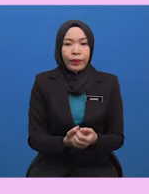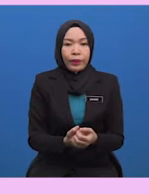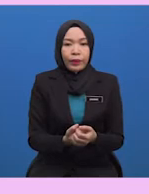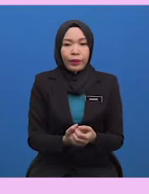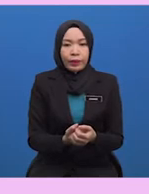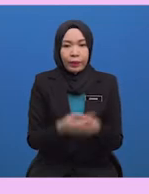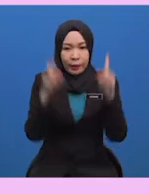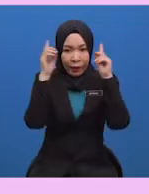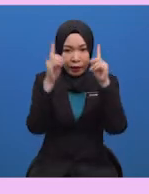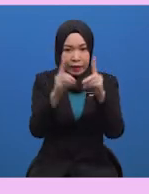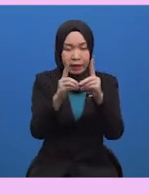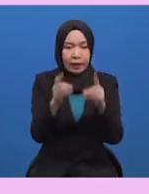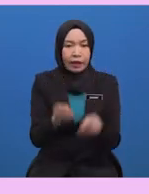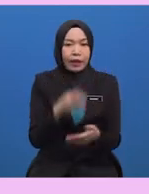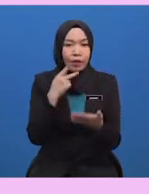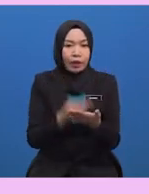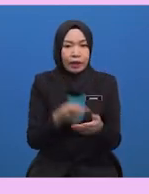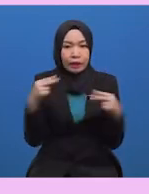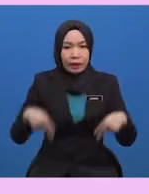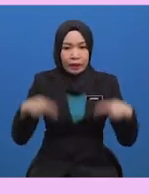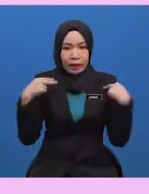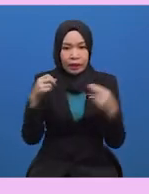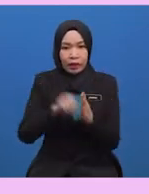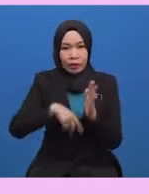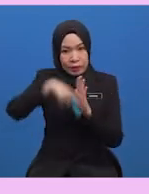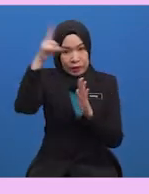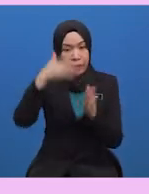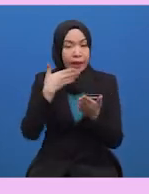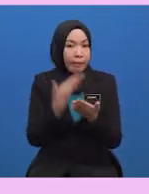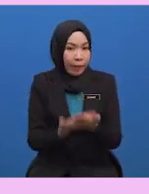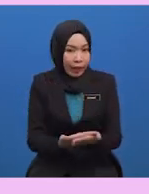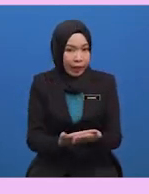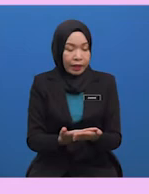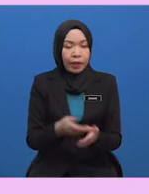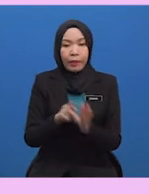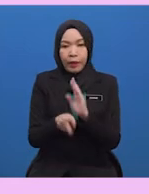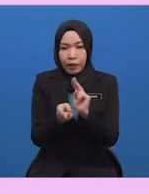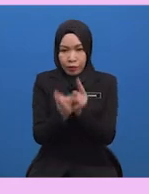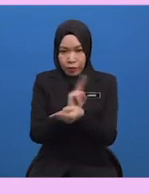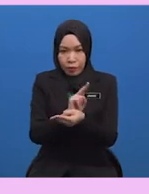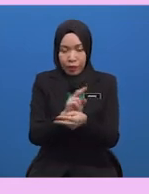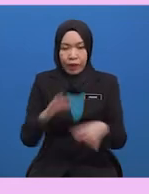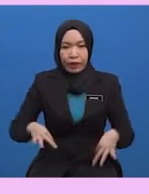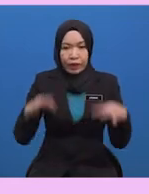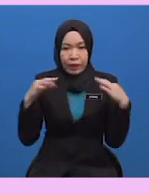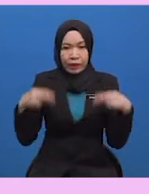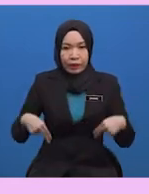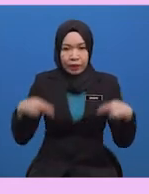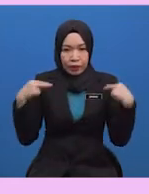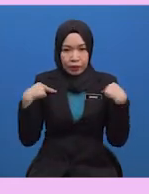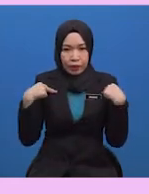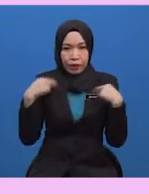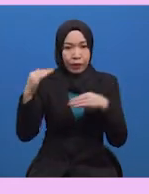baik, peningkatan pendapatan, perubahan gaya hidup, perubahan taraf